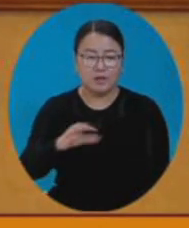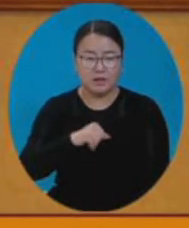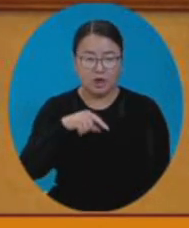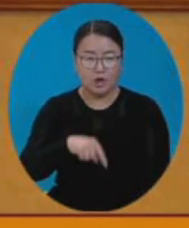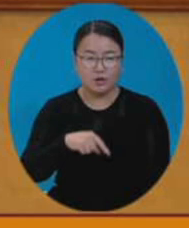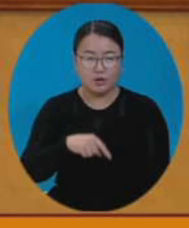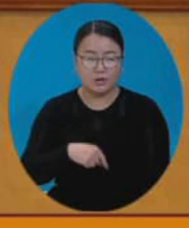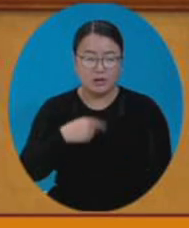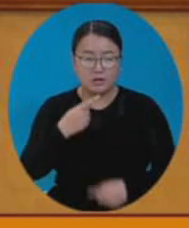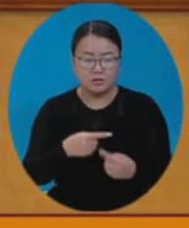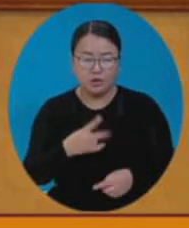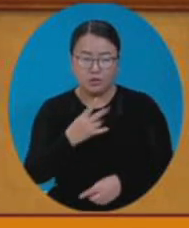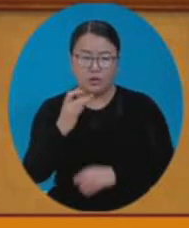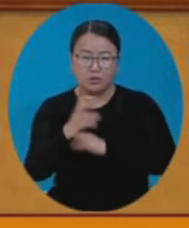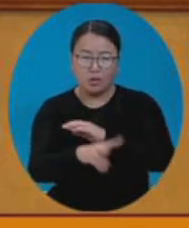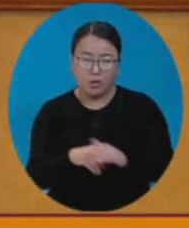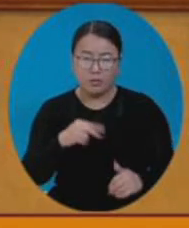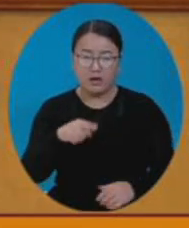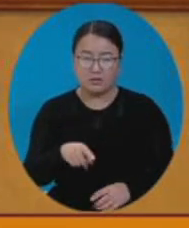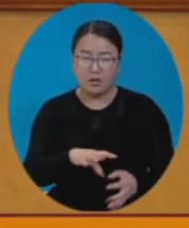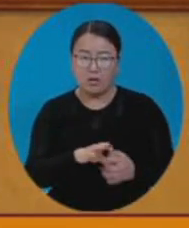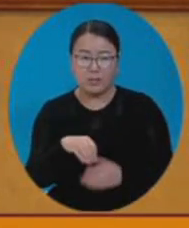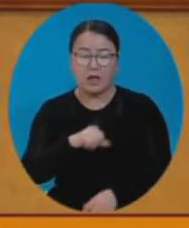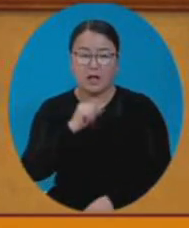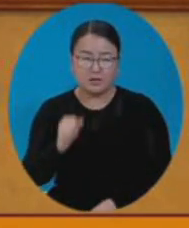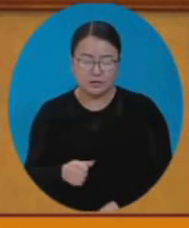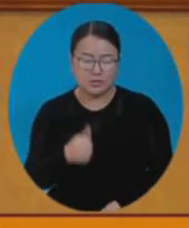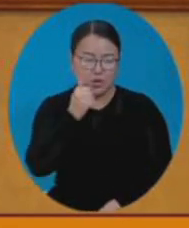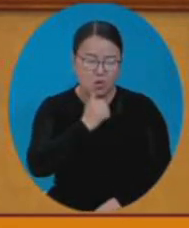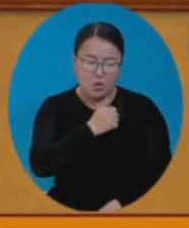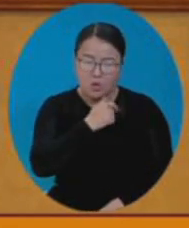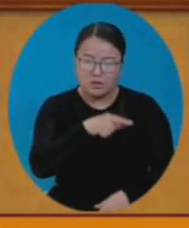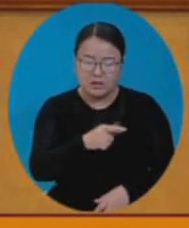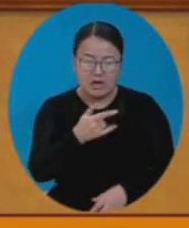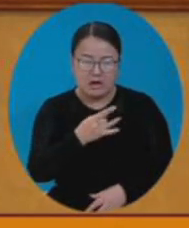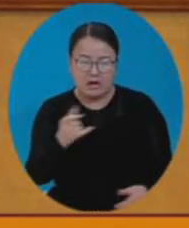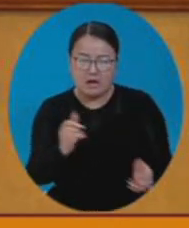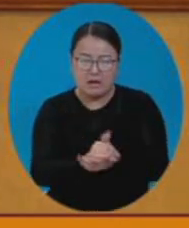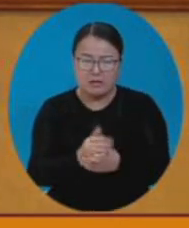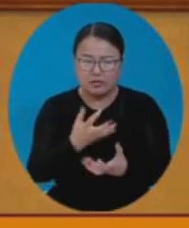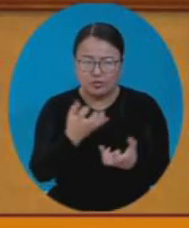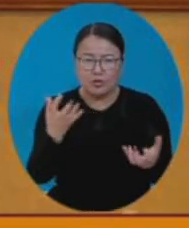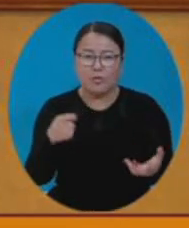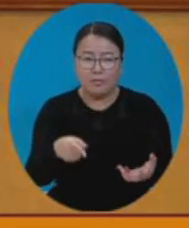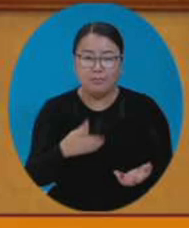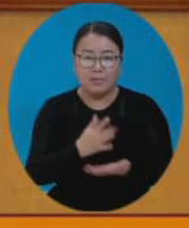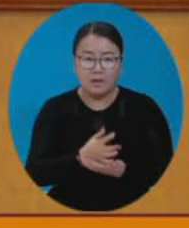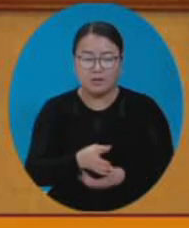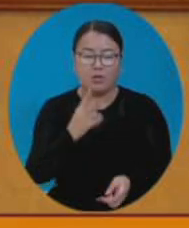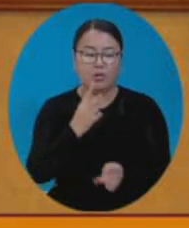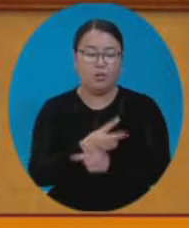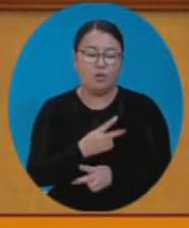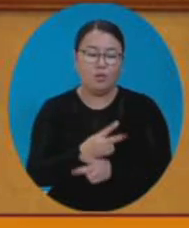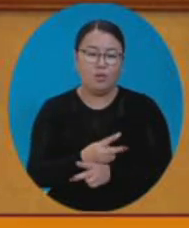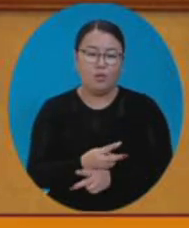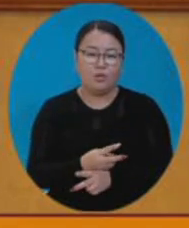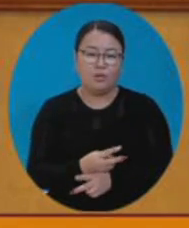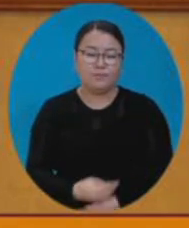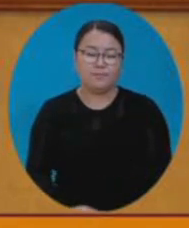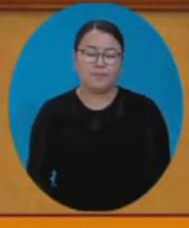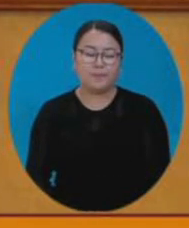байгаа нүүрсний холбоотой холбоотой асуудлууд за тэгээд ил далд гэрээнүүд хийдэг асуудлууд за тэгээд хуулийн одоо жишээ нь